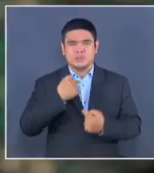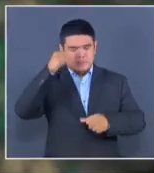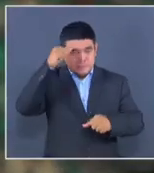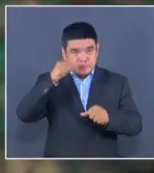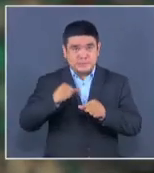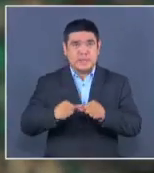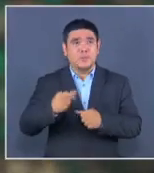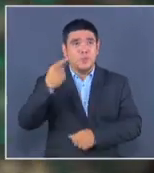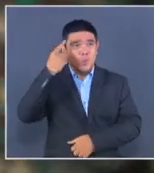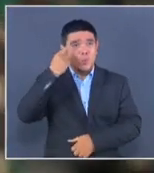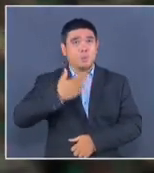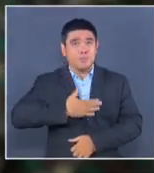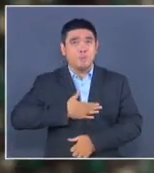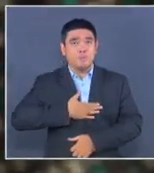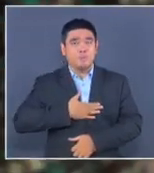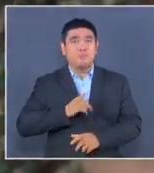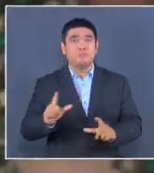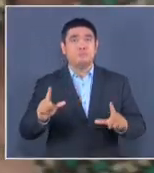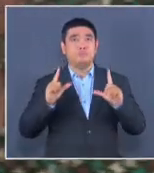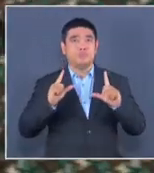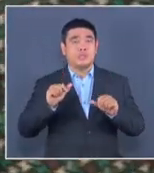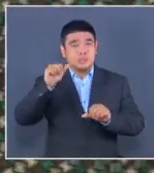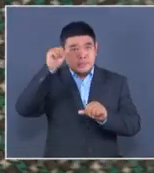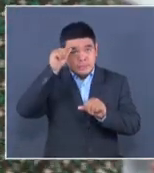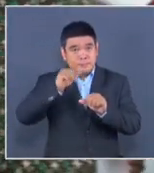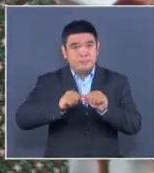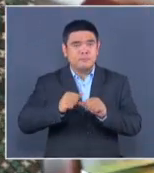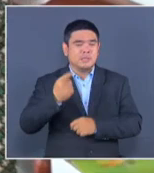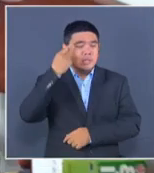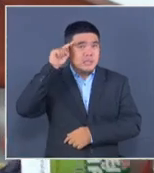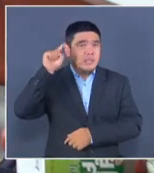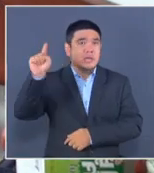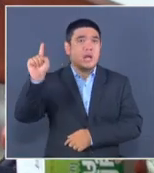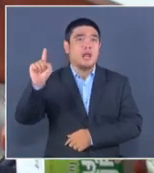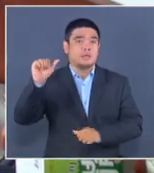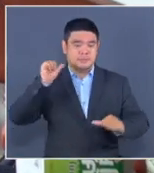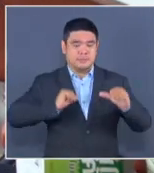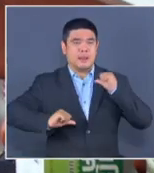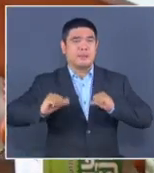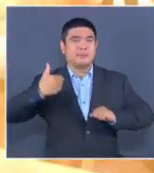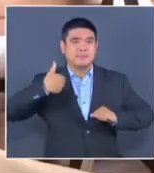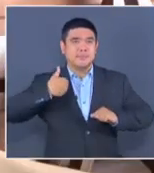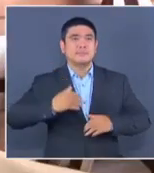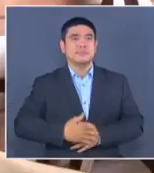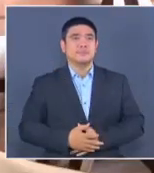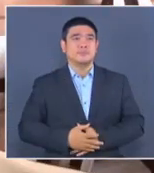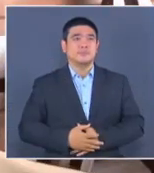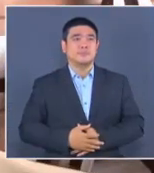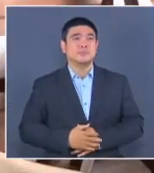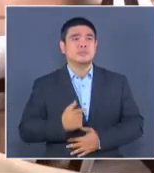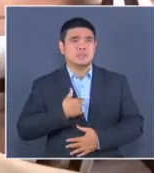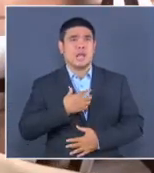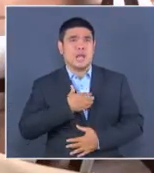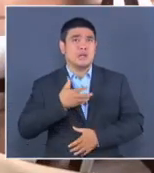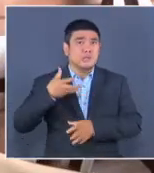ำและรู้ถึงเรื่องราวของตัวเองมากขึ้นและสิ่งที่คิดถึงเสมอก็คือการแสดงนั่นเองค่ะ แต่ก็ยังอย